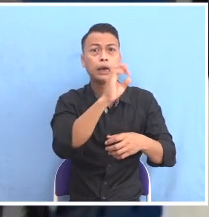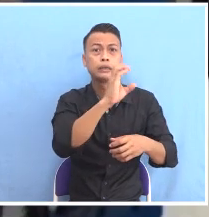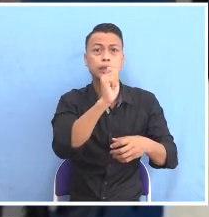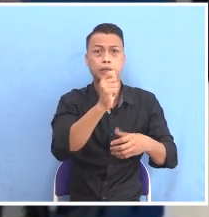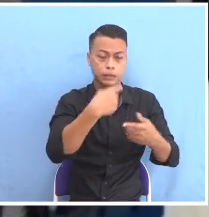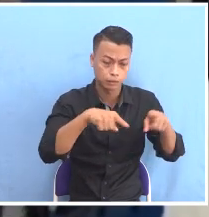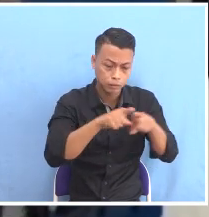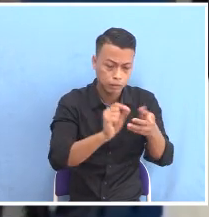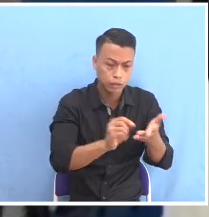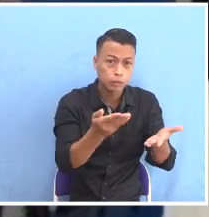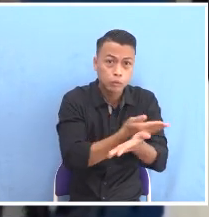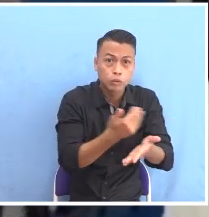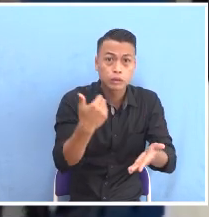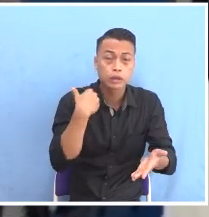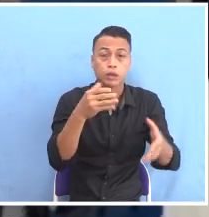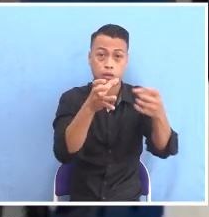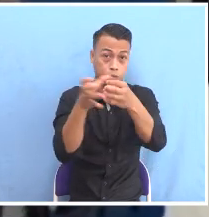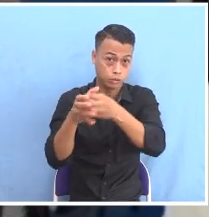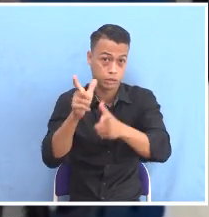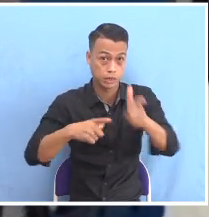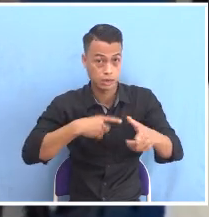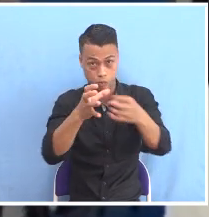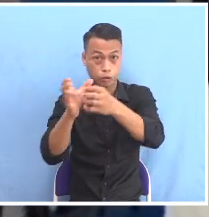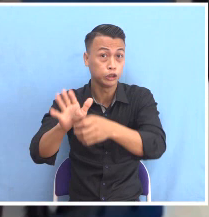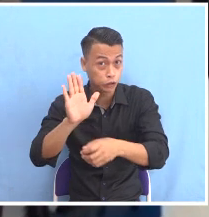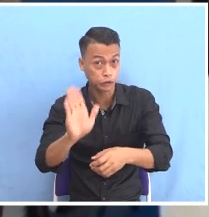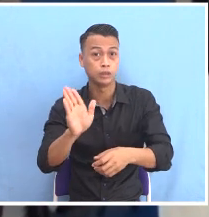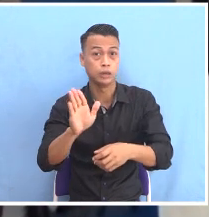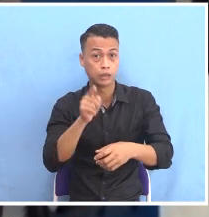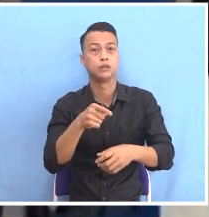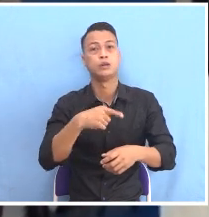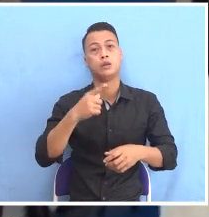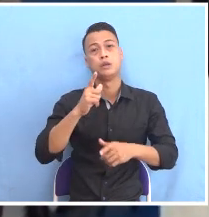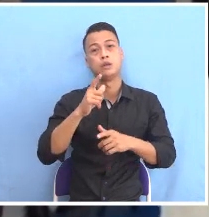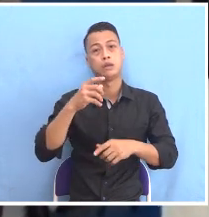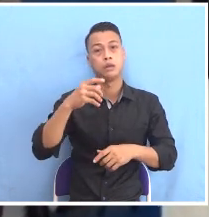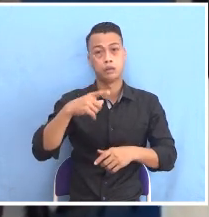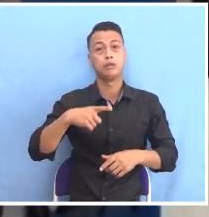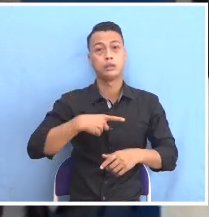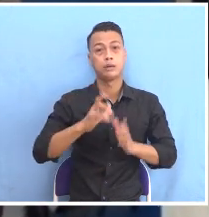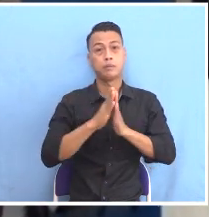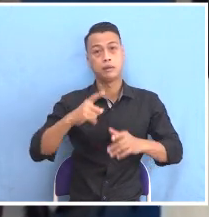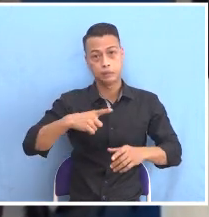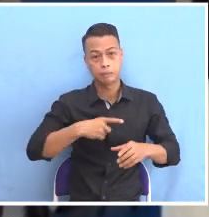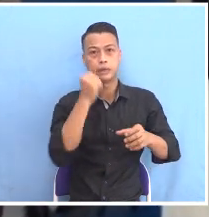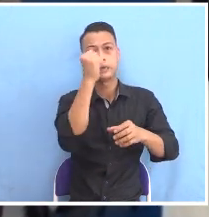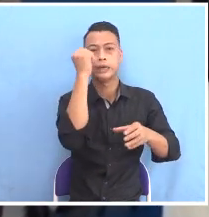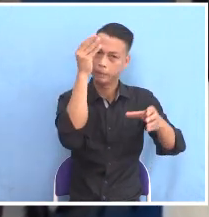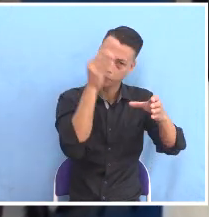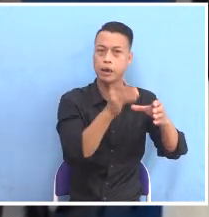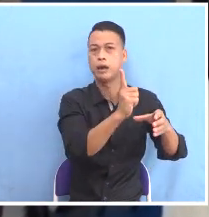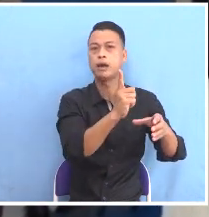NCO လက်မှတ်မထိုးသေးရဲ့အဖွဲ့စည်းတွေကလည်းရှိနေသေးတယ်ပေါ့ဒီအဲ့ဒီအတွက်ကြောင့်မို့လို့လက်ရှိချိန်မှာနိုင်ငံရေးမှာဆက်လက်ပါဝင်နေစေဒါဖြ